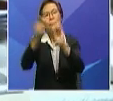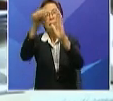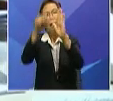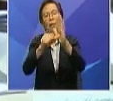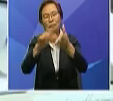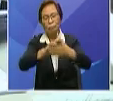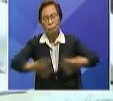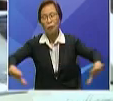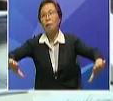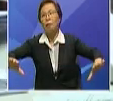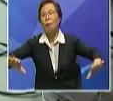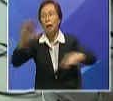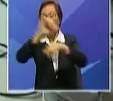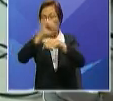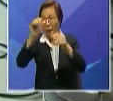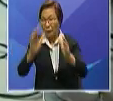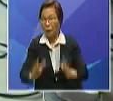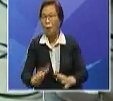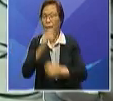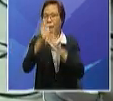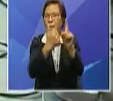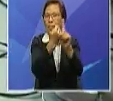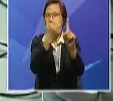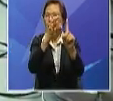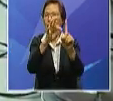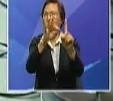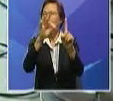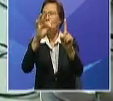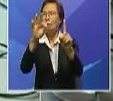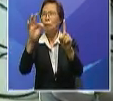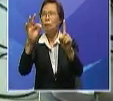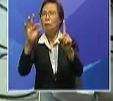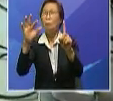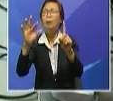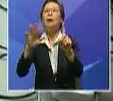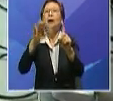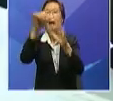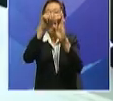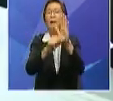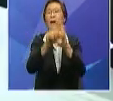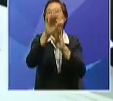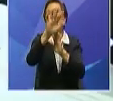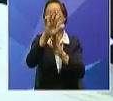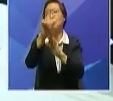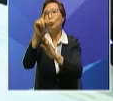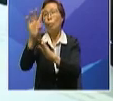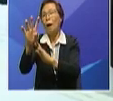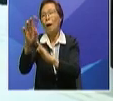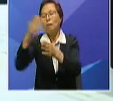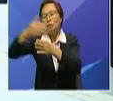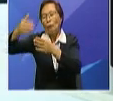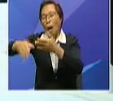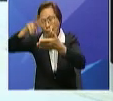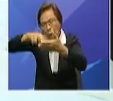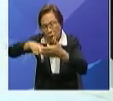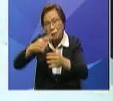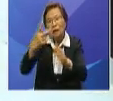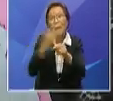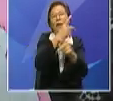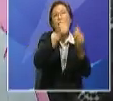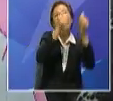keselamatan dan kesihatan pekerjaan 1954 ataupun akta 514 yang telah diselesaikan kali pertama